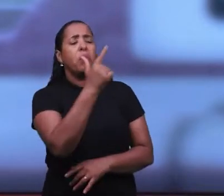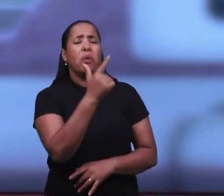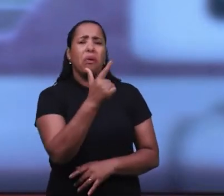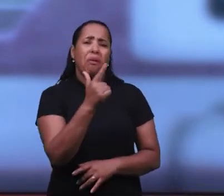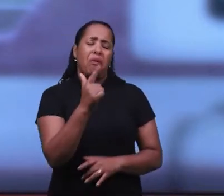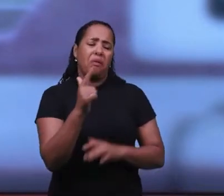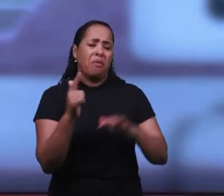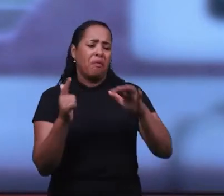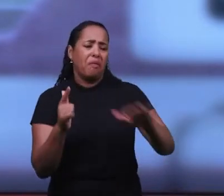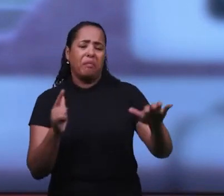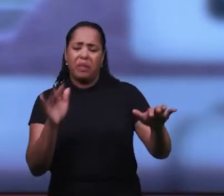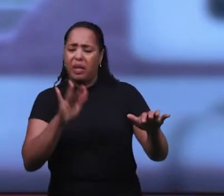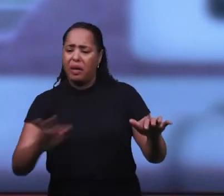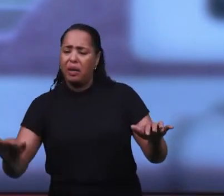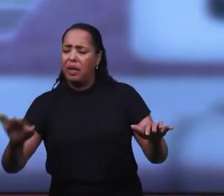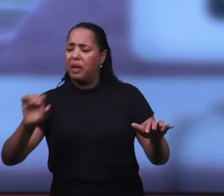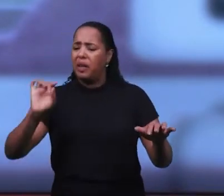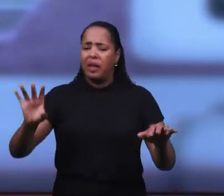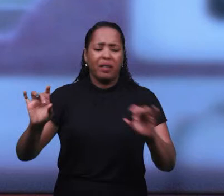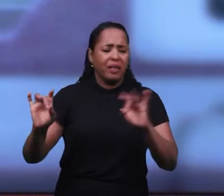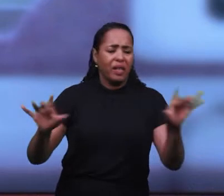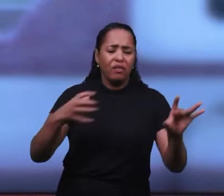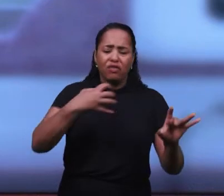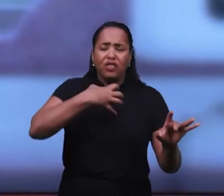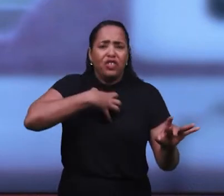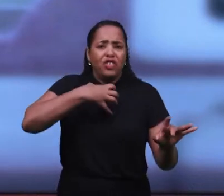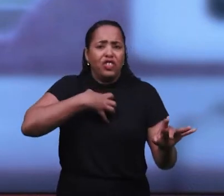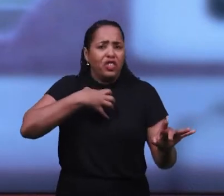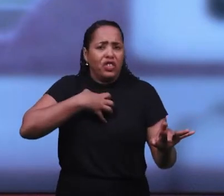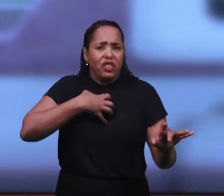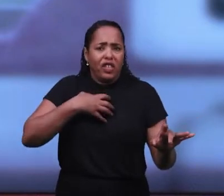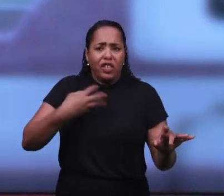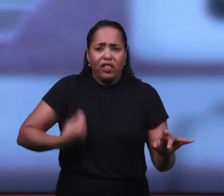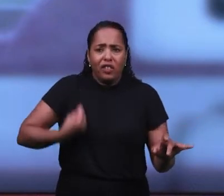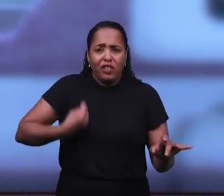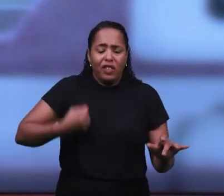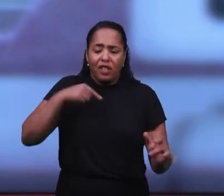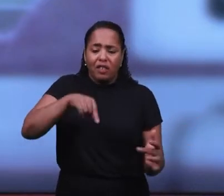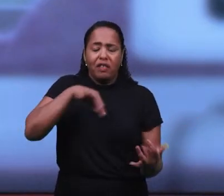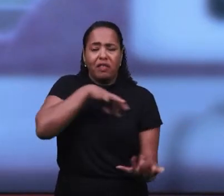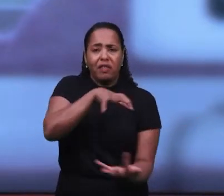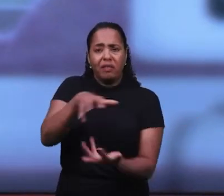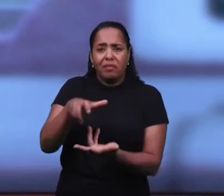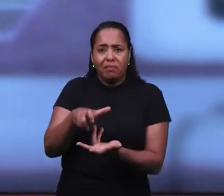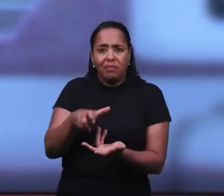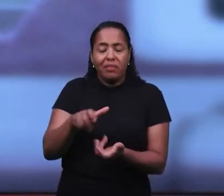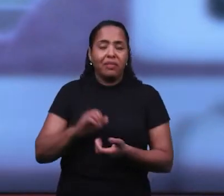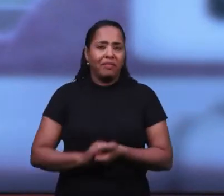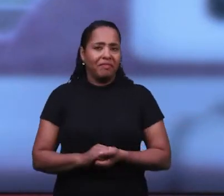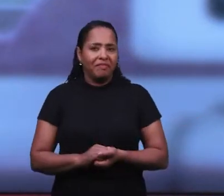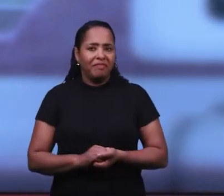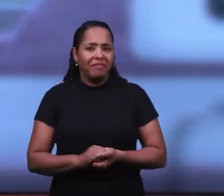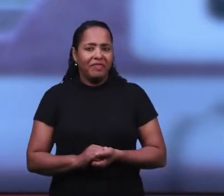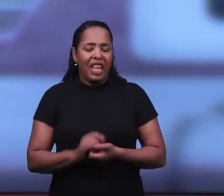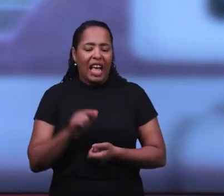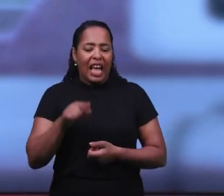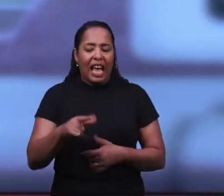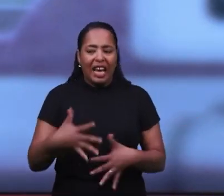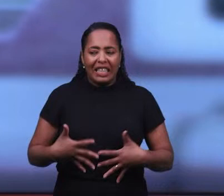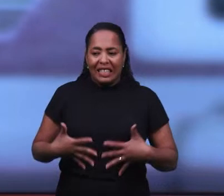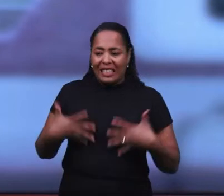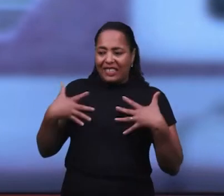avec d'autres enfants afin qu'elle puisse comprendre que chacun a sa manière d'être dans le monde.